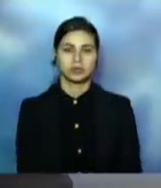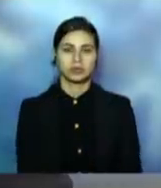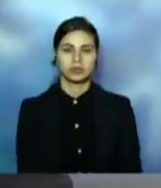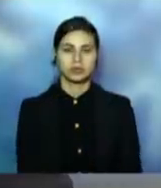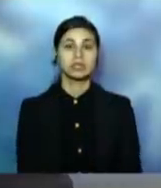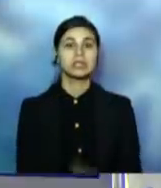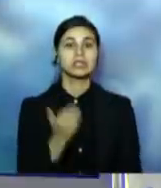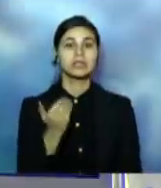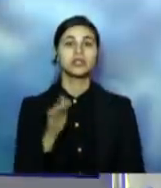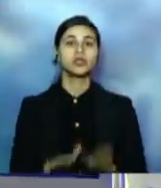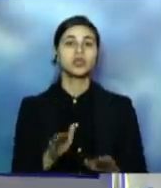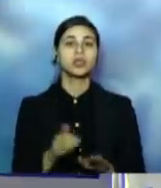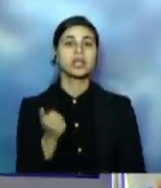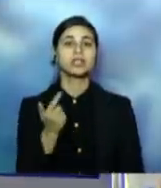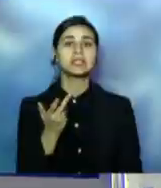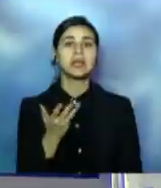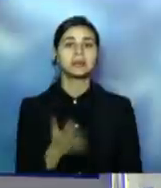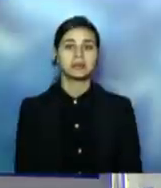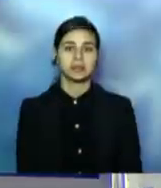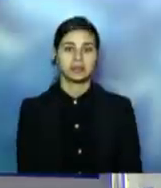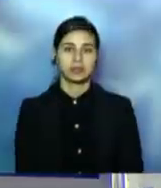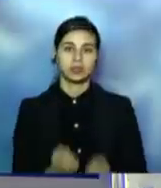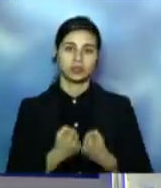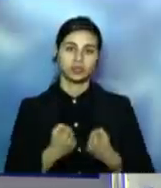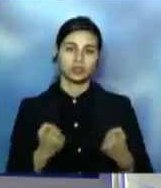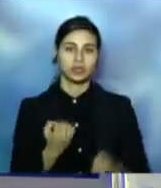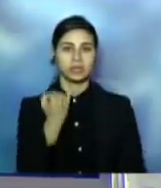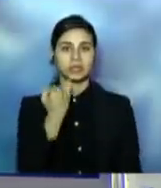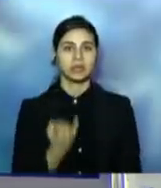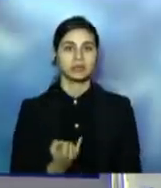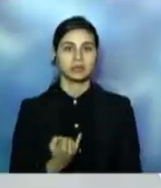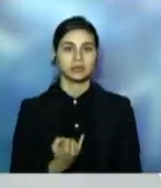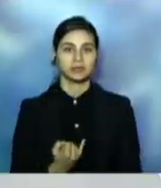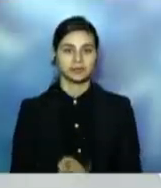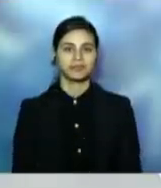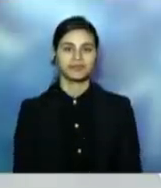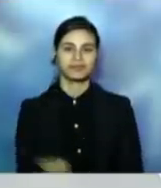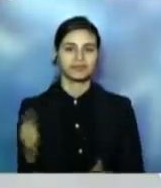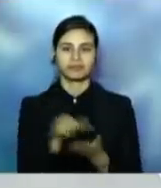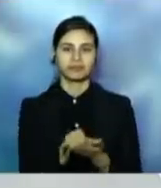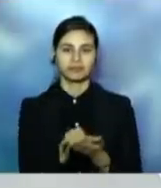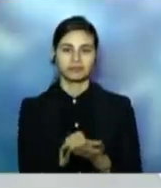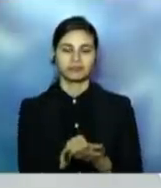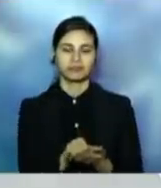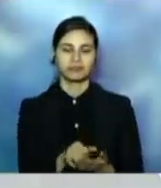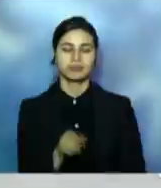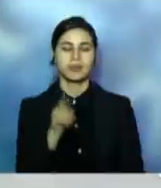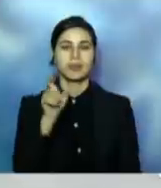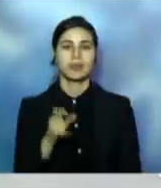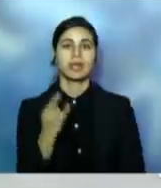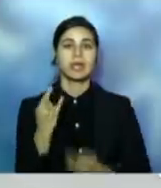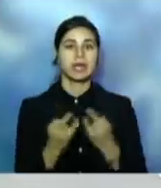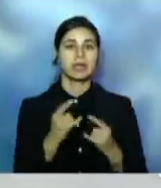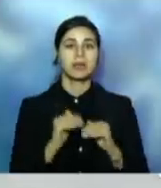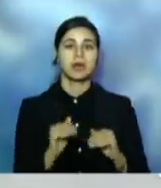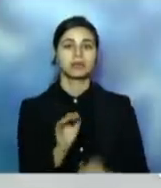წონა. წონა, სხეულის მასა. ანუ ჩარგი წონა აქვს? კარგი. უპასუხო. მართალია ჩვენი გადაცემა